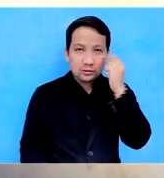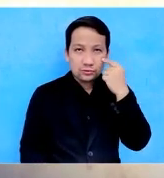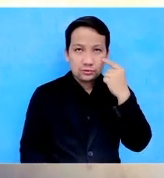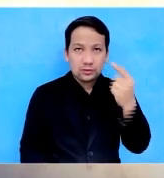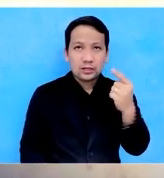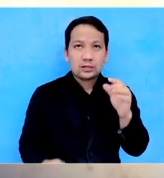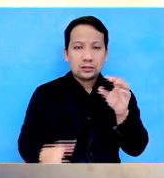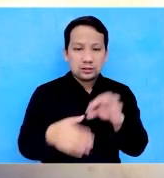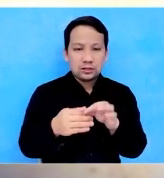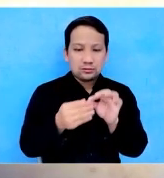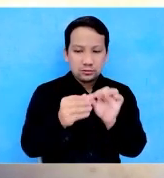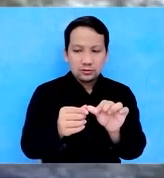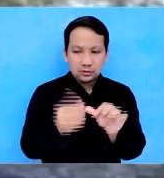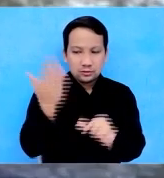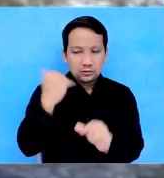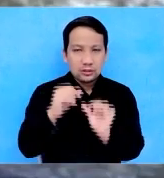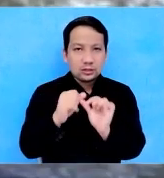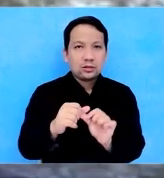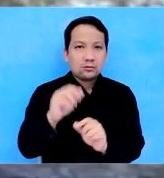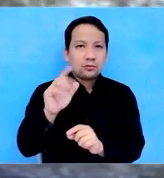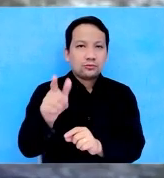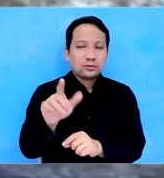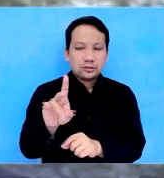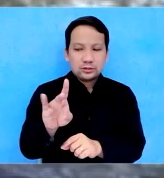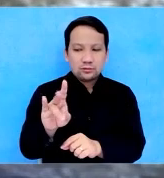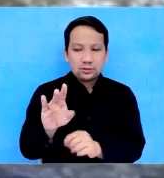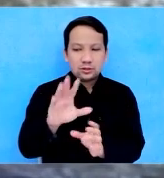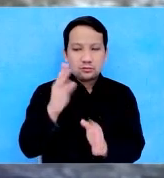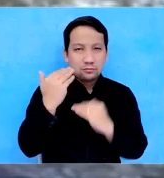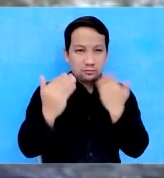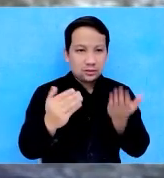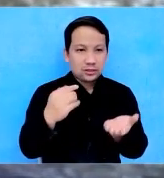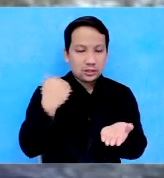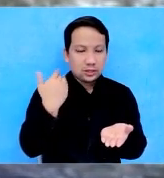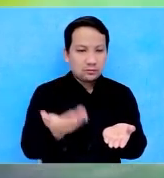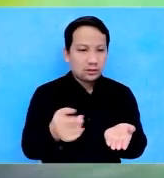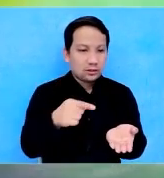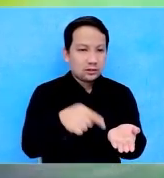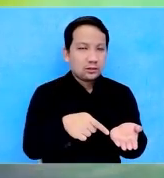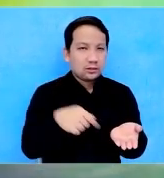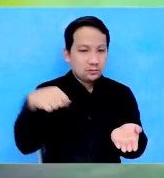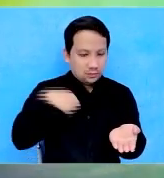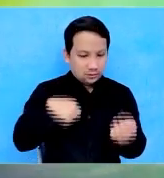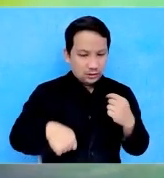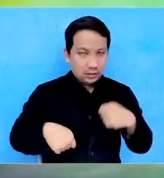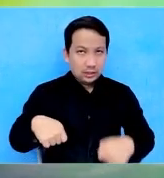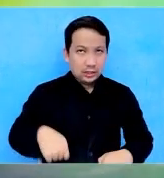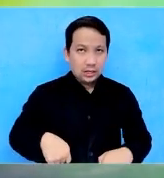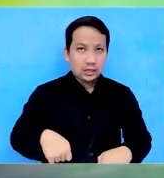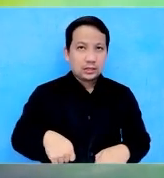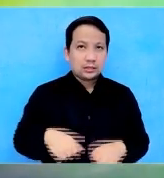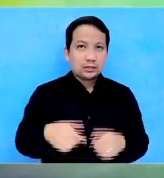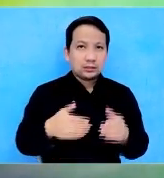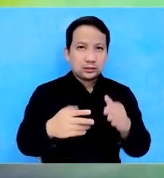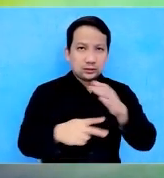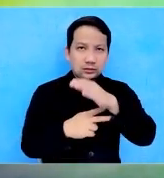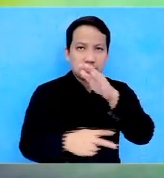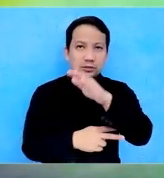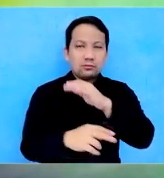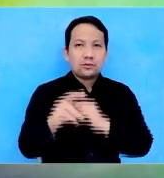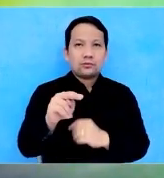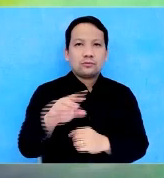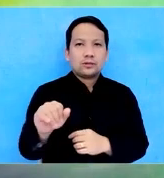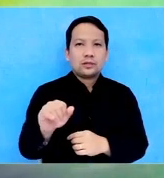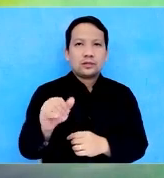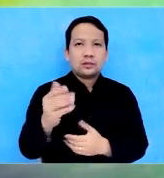malawakang drug war noong 2017 nang matagpo ang patay si De Guzman na tadtad ng saksak sa isang creek sa Nueva Ecija.